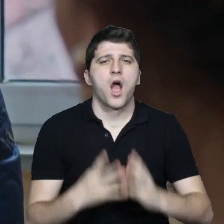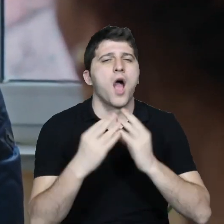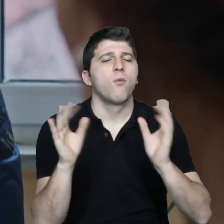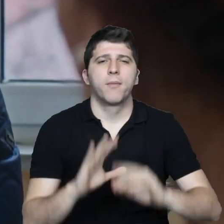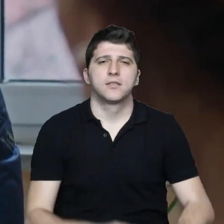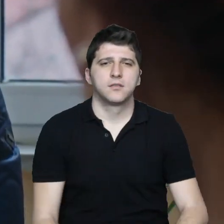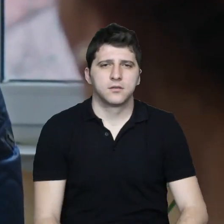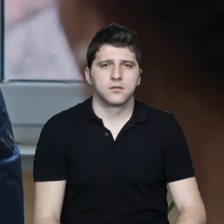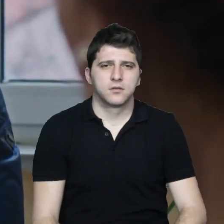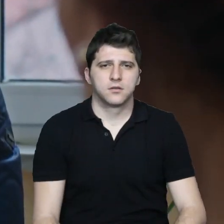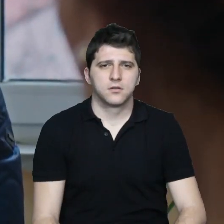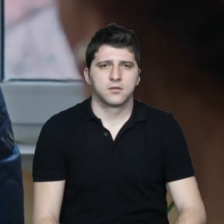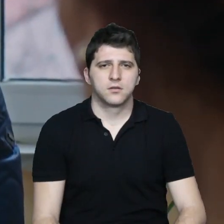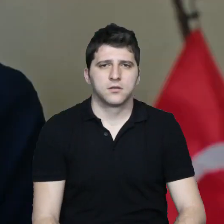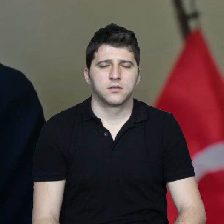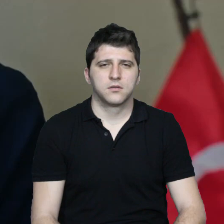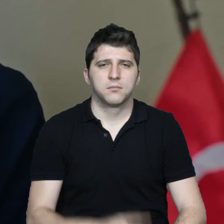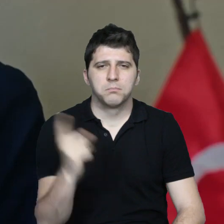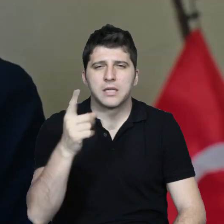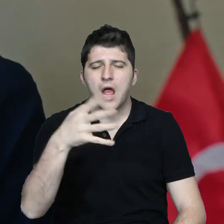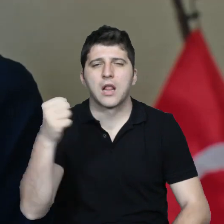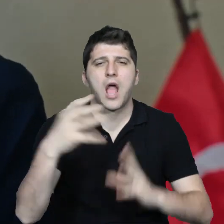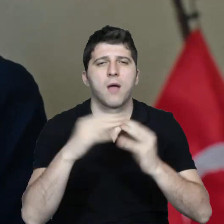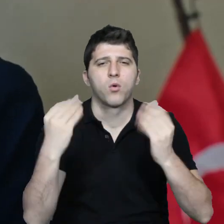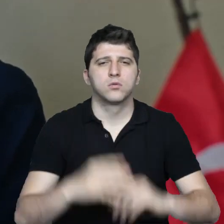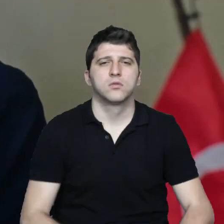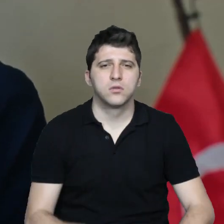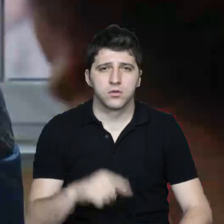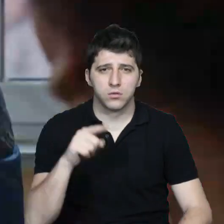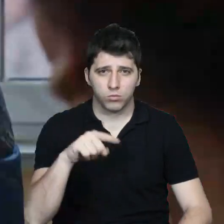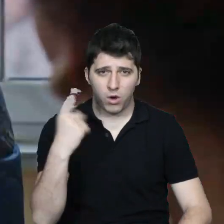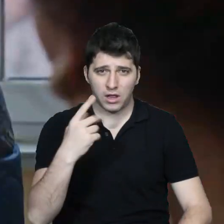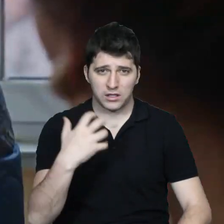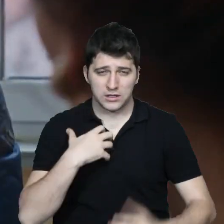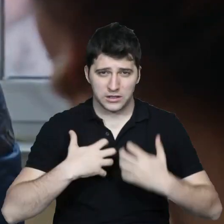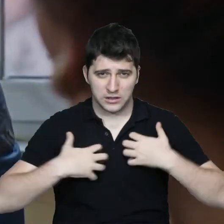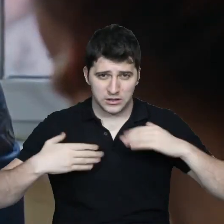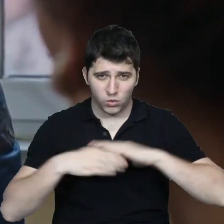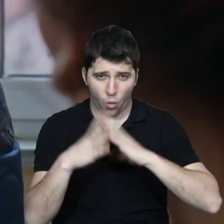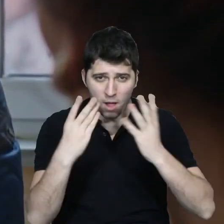Kaybolmadı. Kaybettirildi. Bu kadar ileri gitmiş olabilir mi?